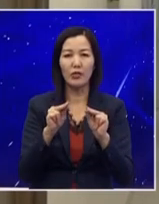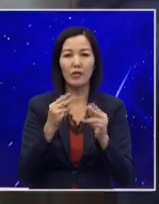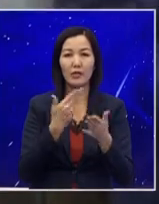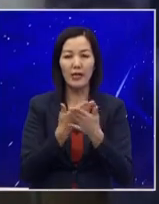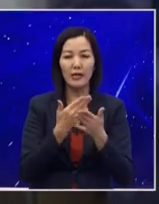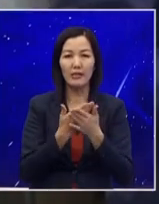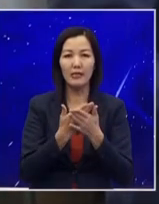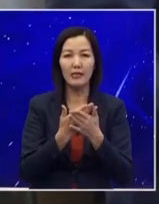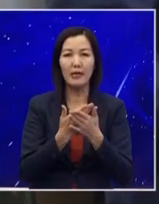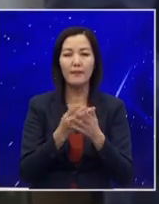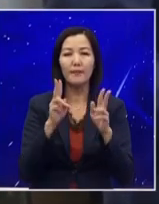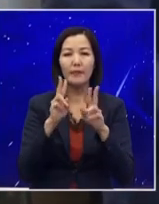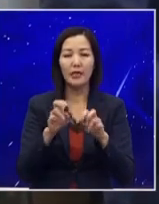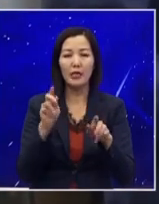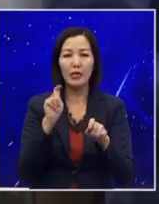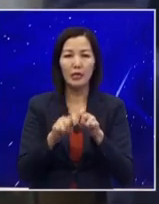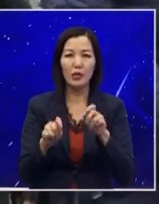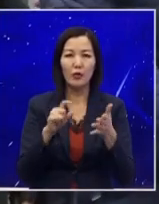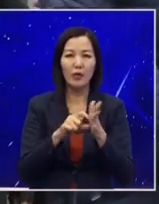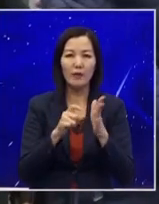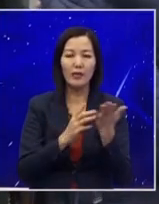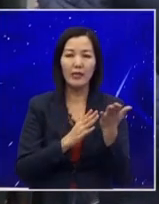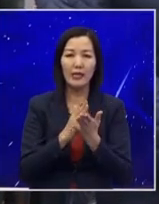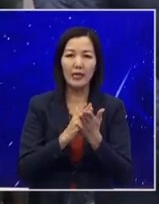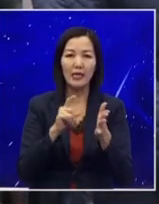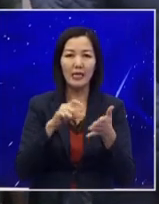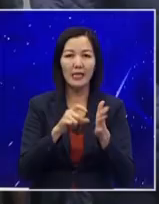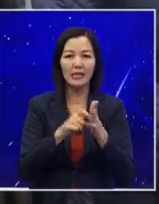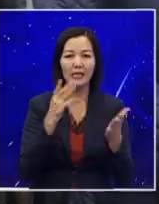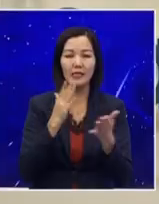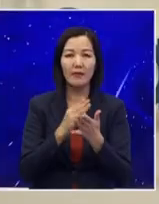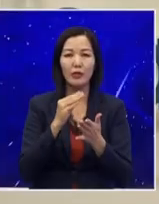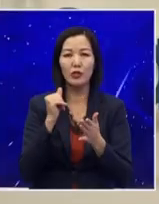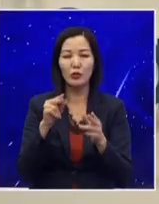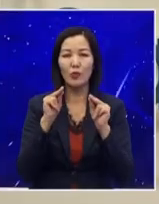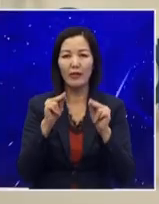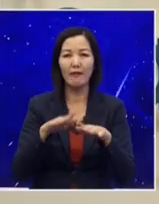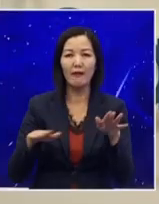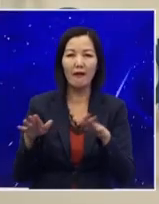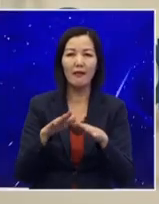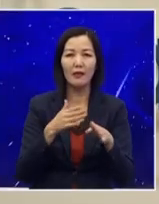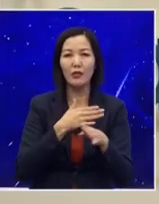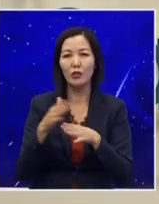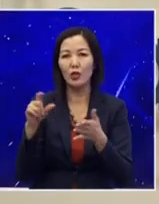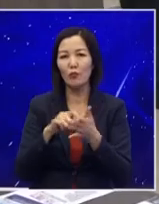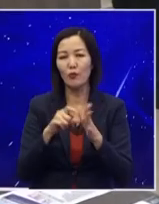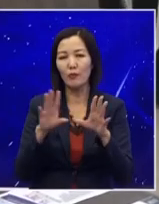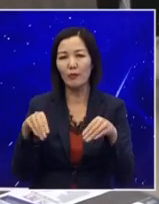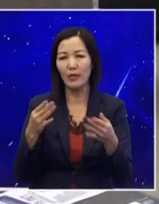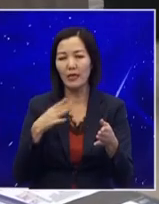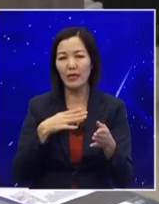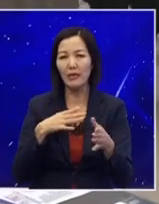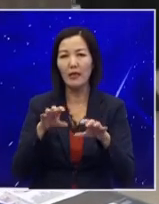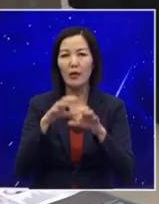тергеу мониторинг кабинеттерінен бөлек ардагерлер кеңсесі де бар. Сондай-ақ Жетісу адалдық алаңына да жеке бөлме берілген.